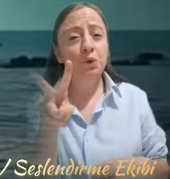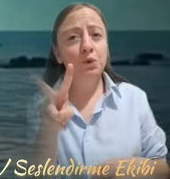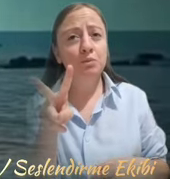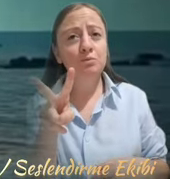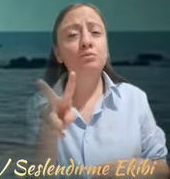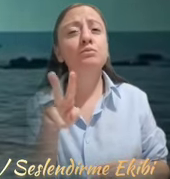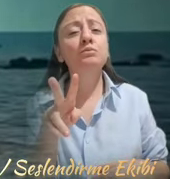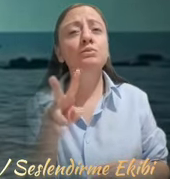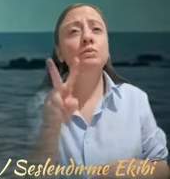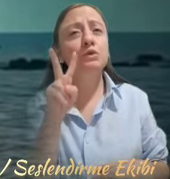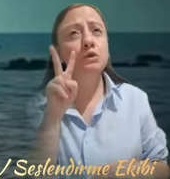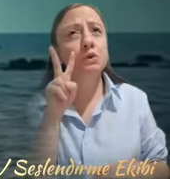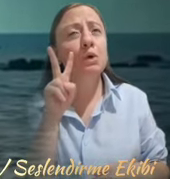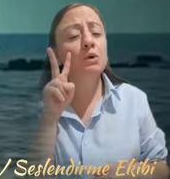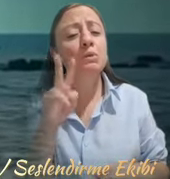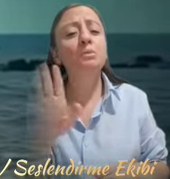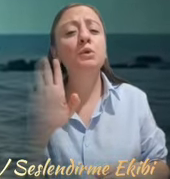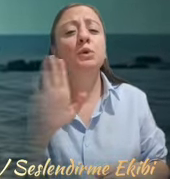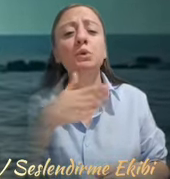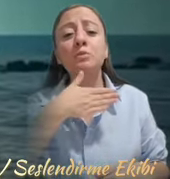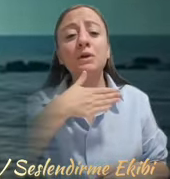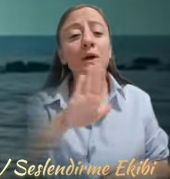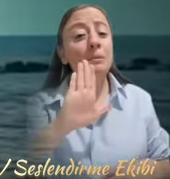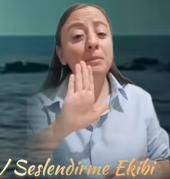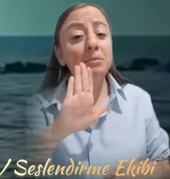Sesimde sessizliğimin aksi